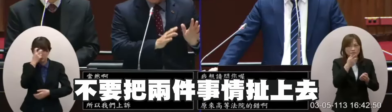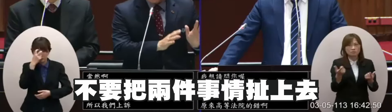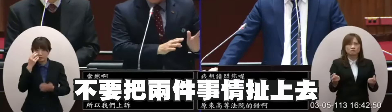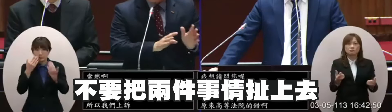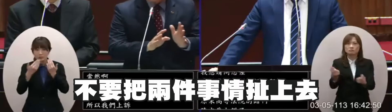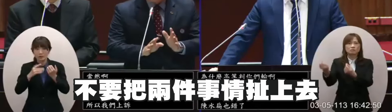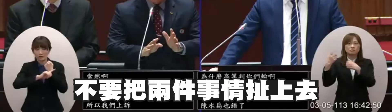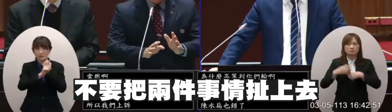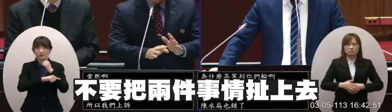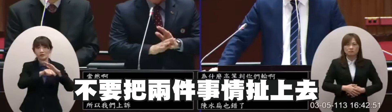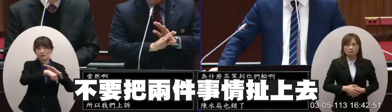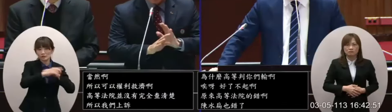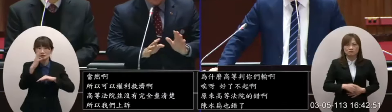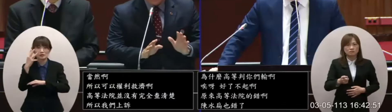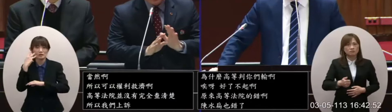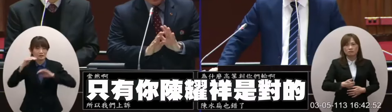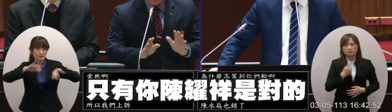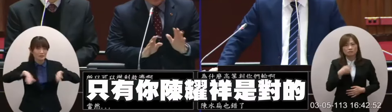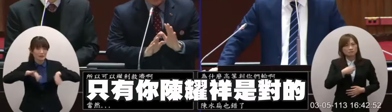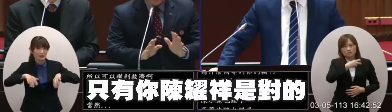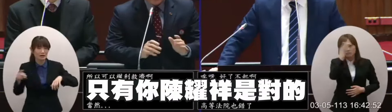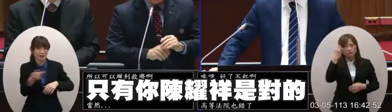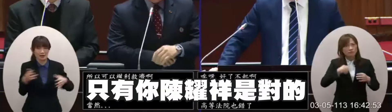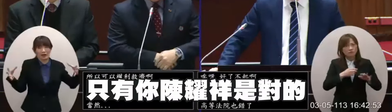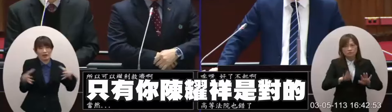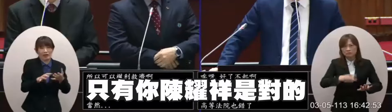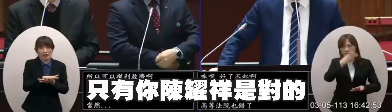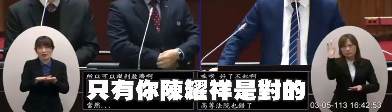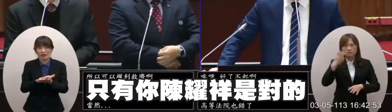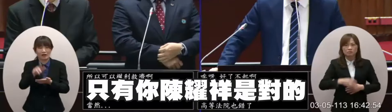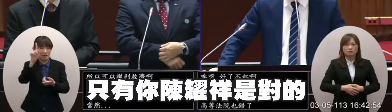个法院是法院，政治 真的是 把两件事情扯在